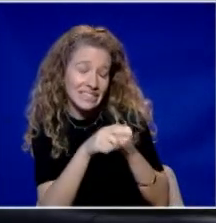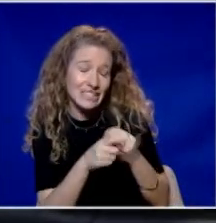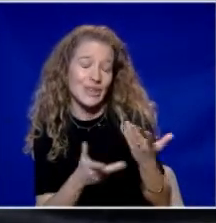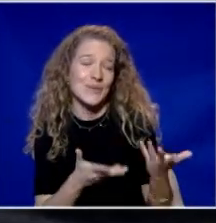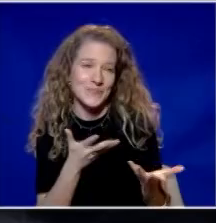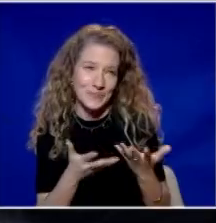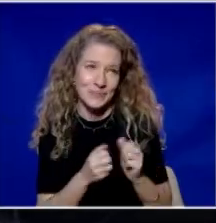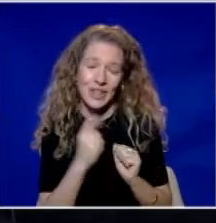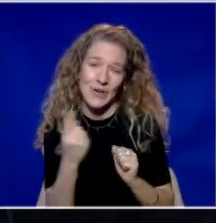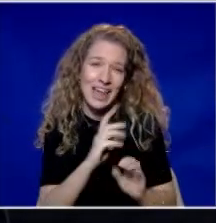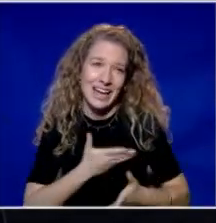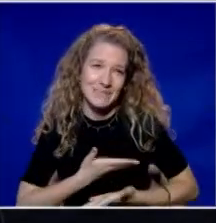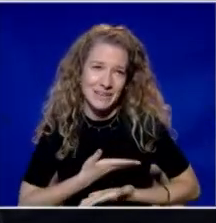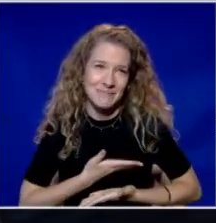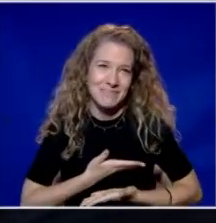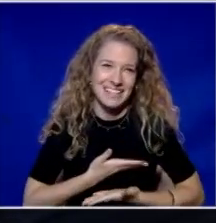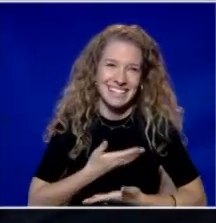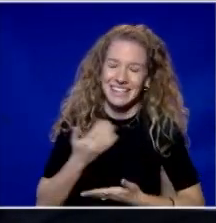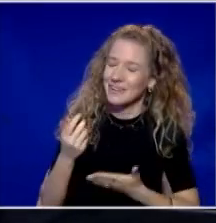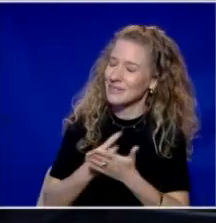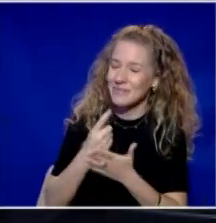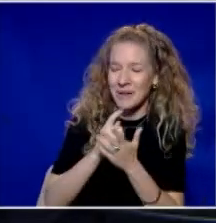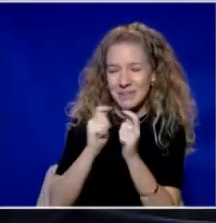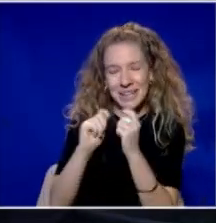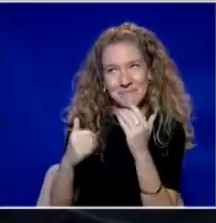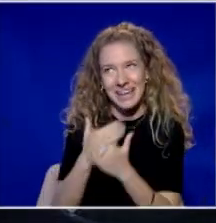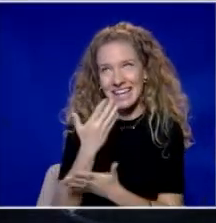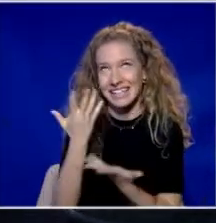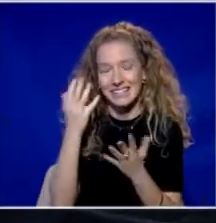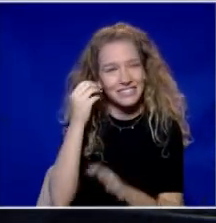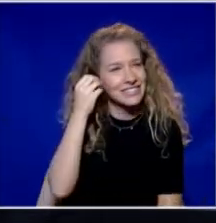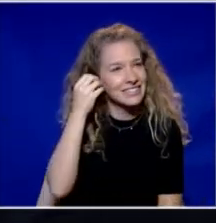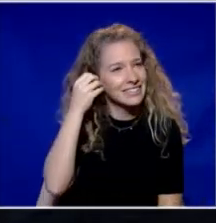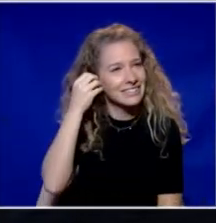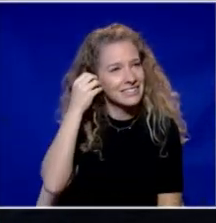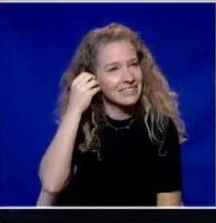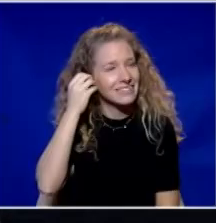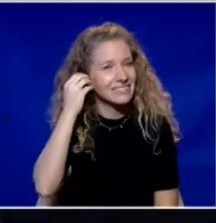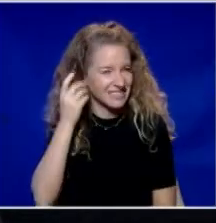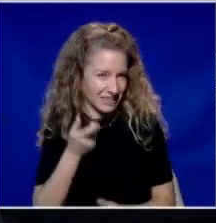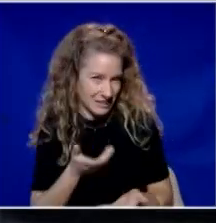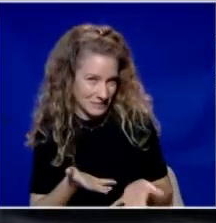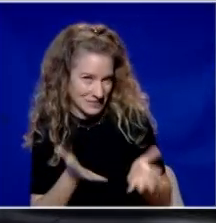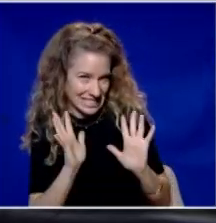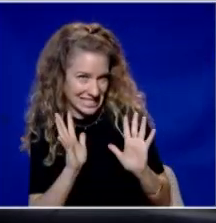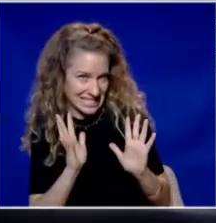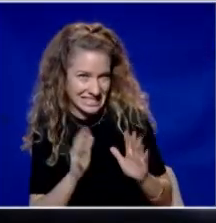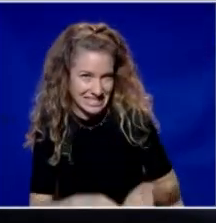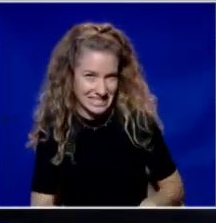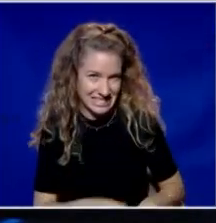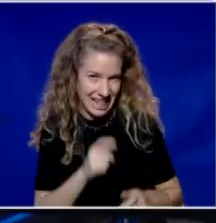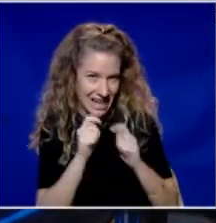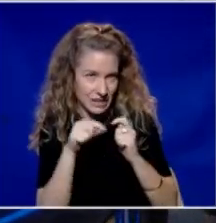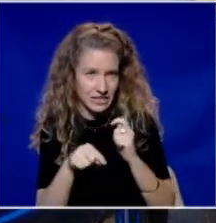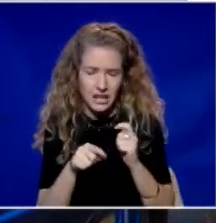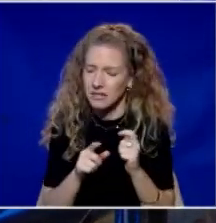מקבל. כבר מצחיק אותי כל פעם, הרעיונות האלה מחדש. תגיד, אבל אם מחמא... אתה לא צריך... אין לך כוח? זה עניין... אתה לא